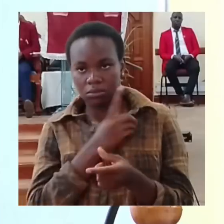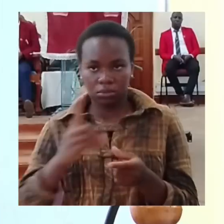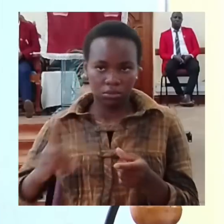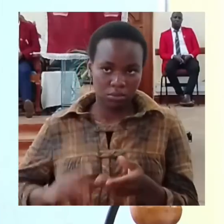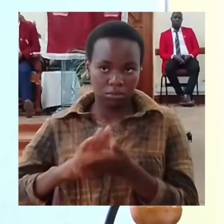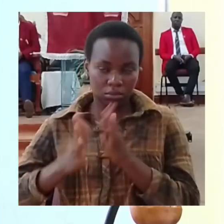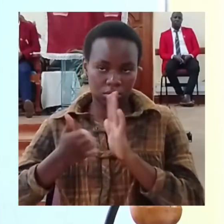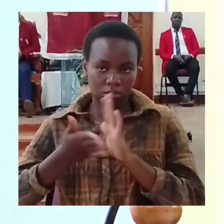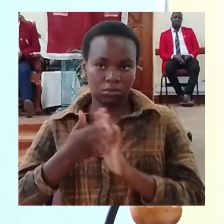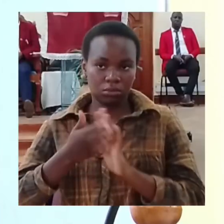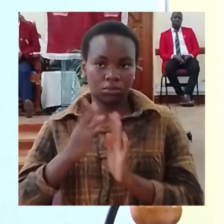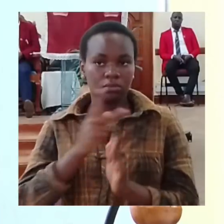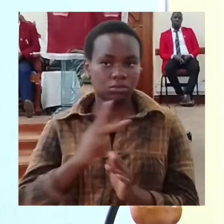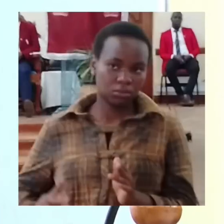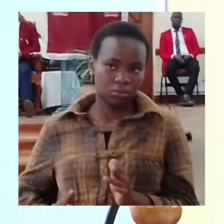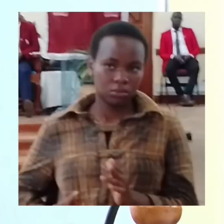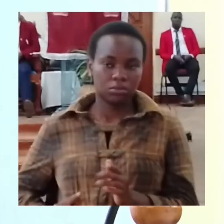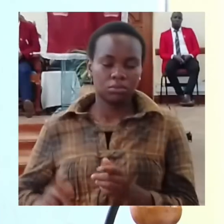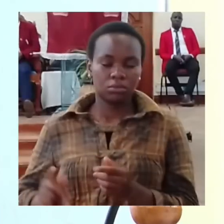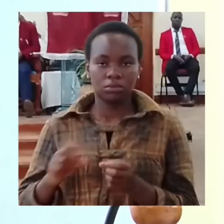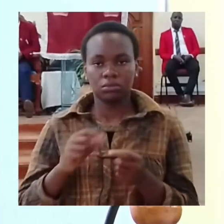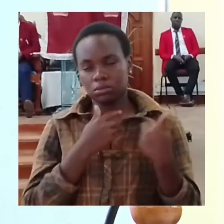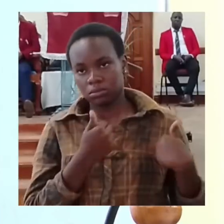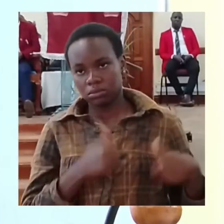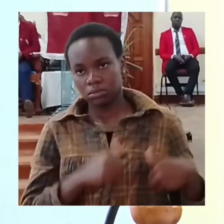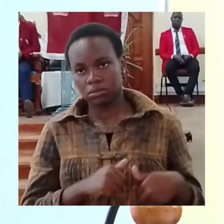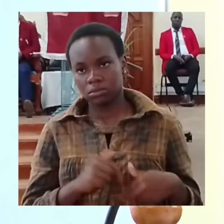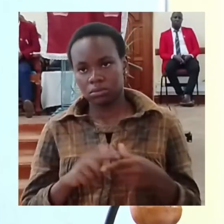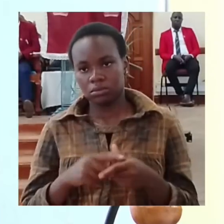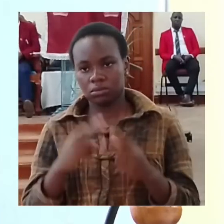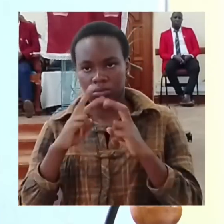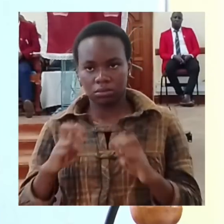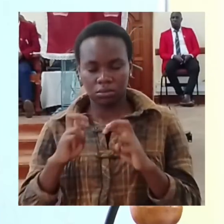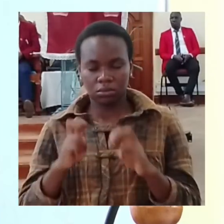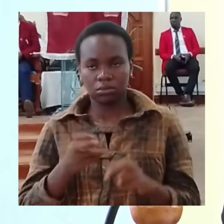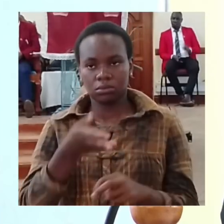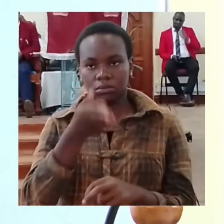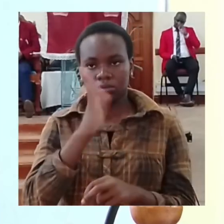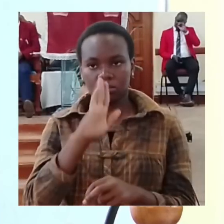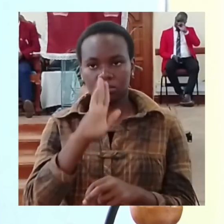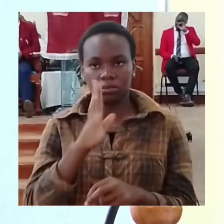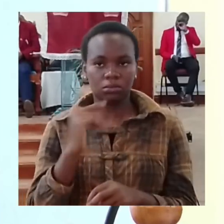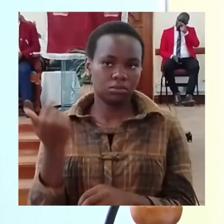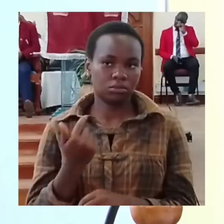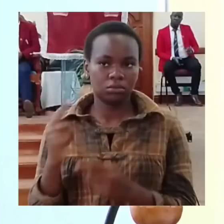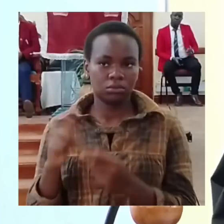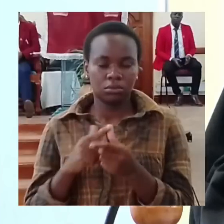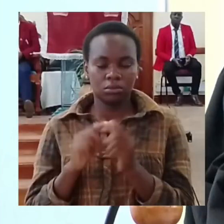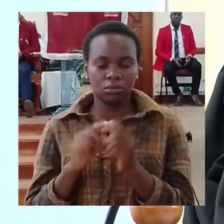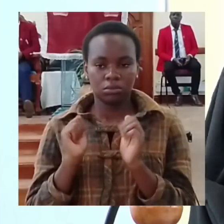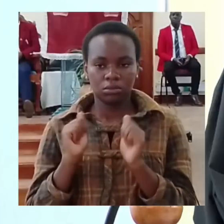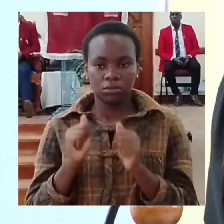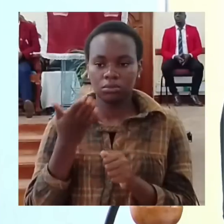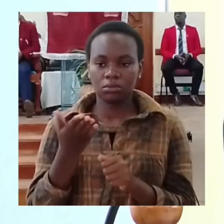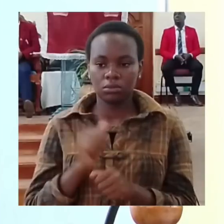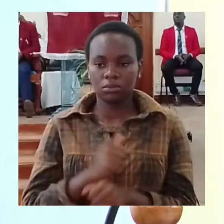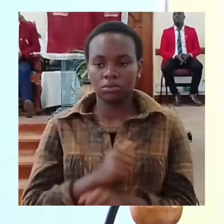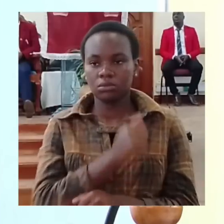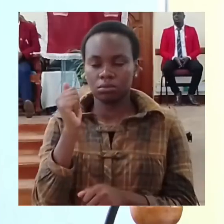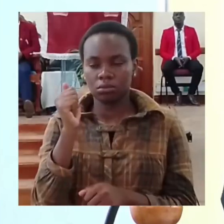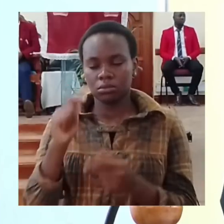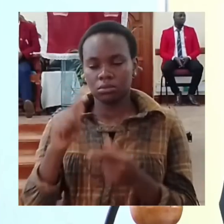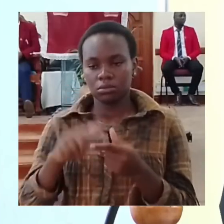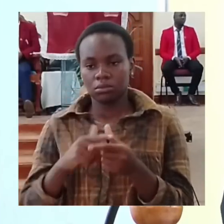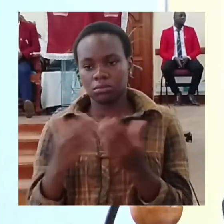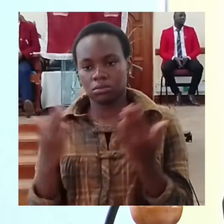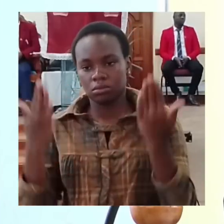mũthamaki ũrĩa ũrerwo atĩ ngoro yake yamathaga ngoro ya Ngai. niwe orakira kiroko kimwe ikarete kana